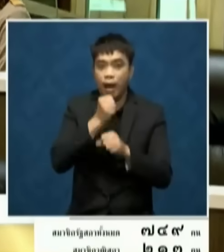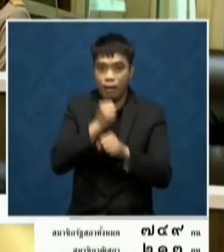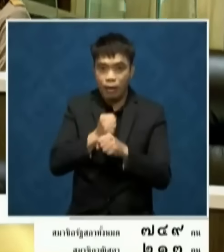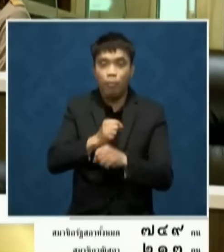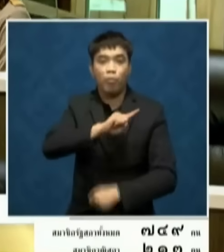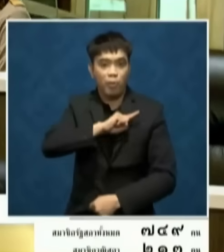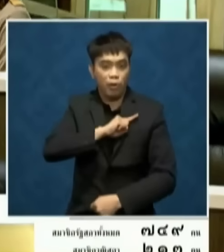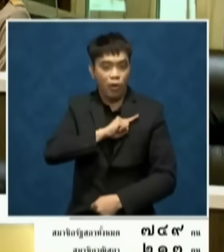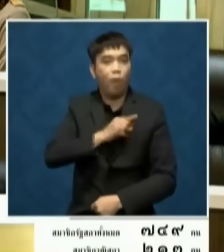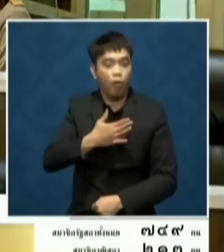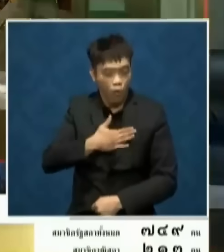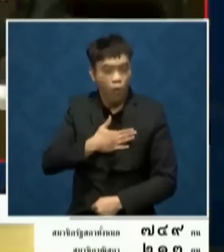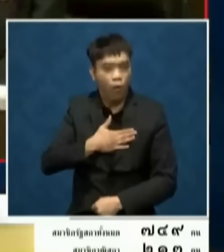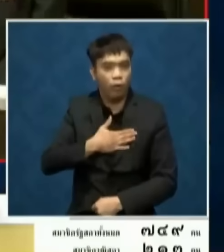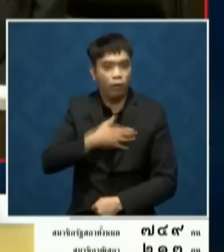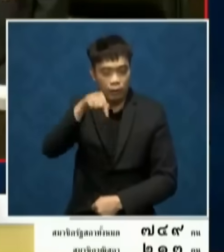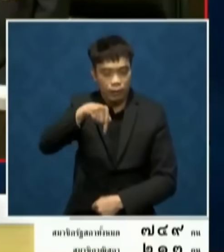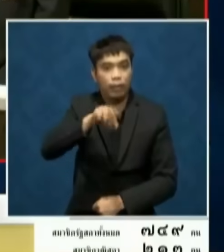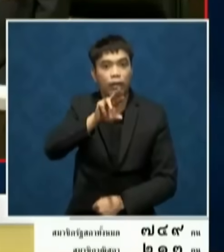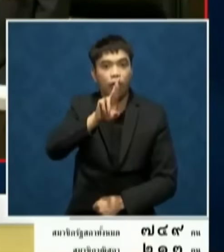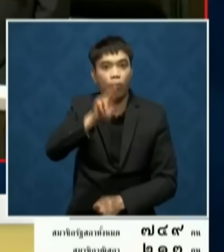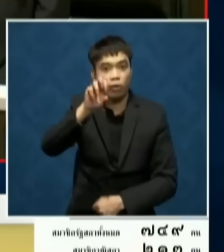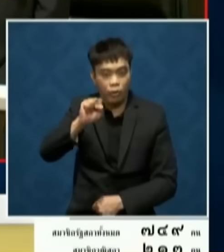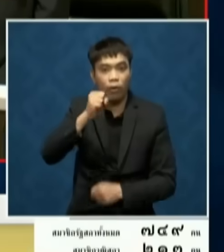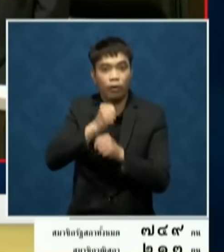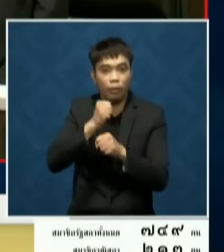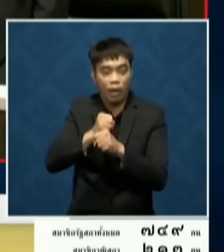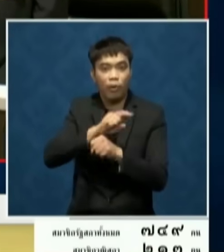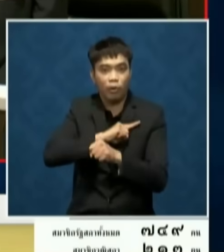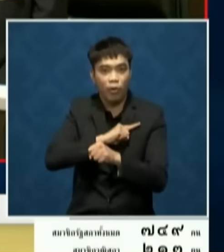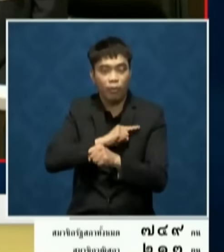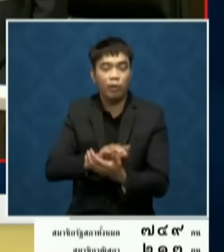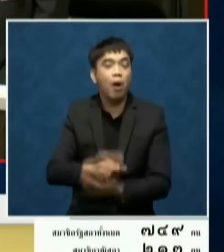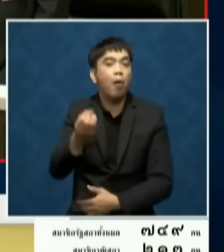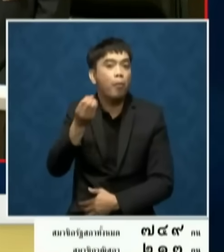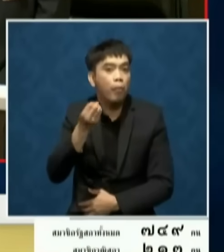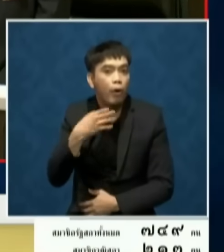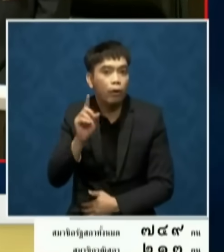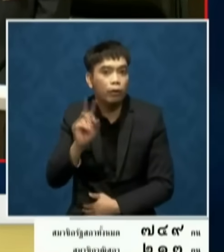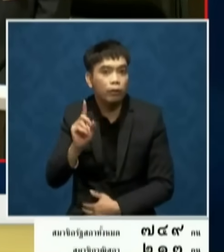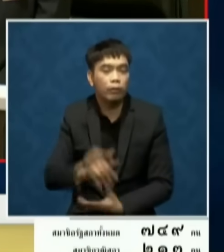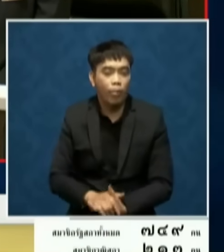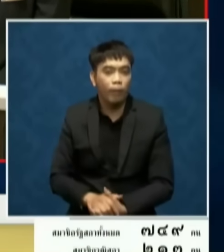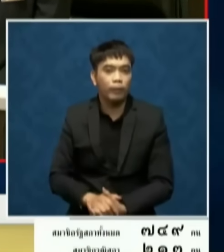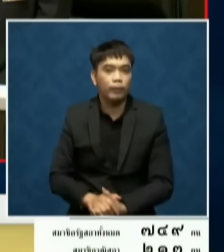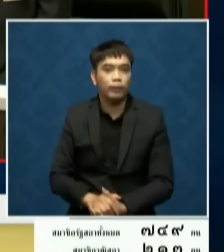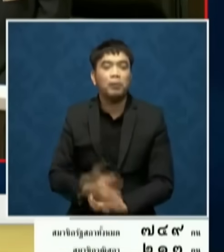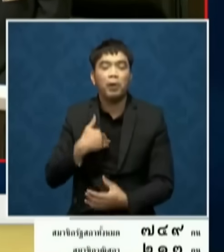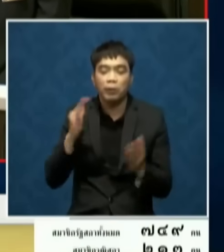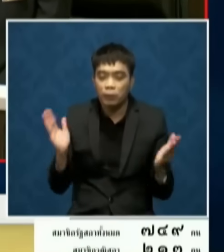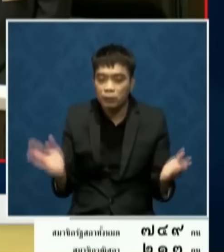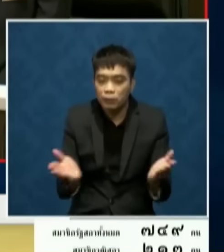ชนแต่เสียงที่ท่านได้มานั้นไม่ได้เป็นไปตามเจตนารมณ์ของพี่น้องประชาชนที่เลือกพรรคนั้นมาเราต้องทำหน้า